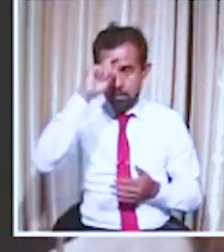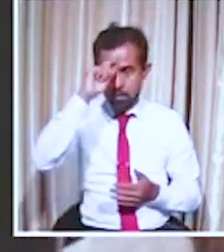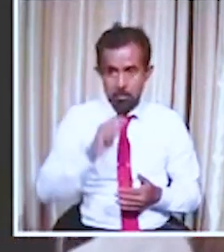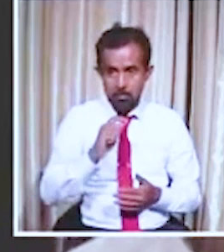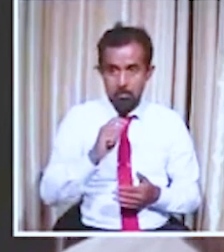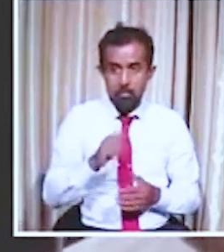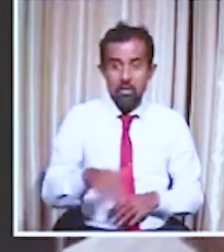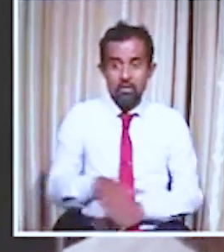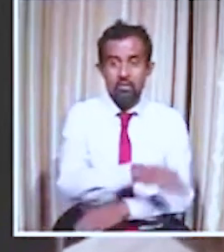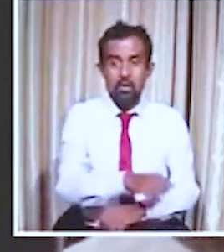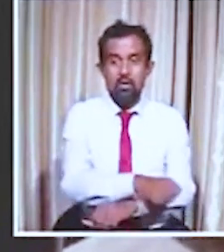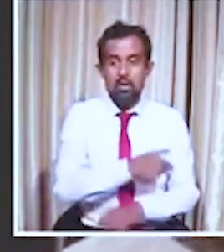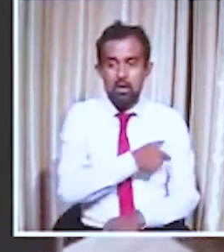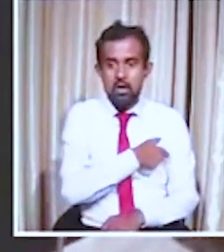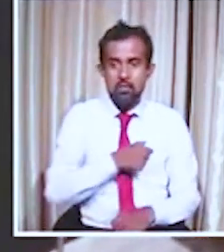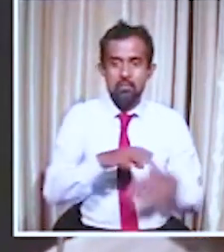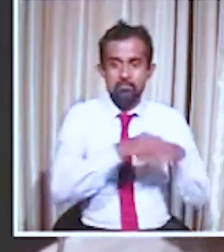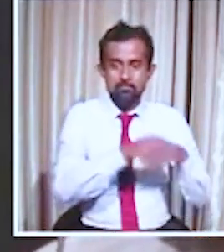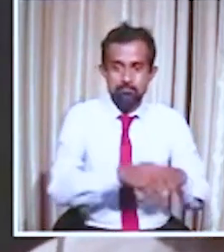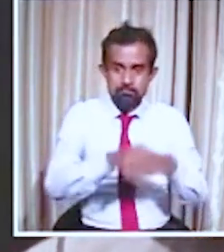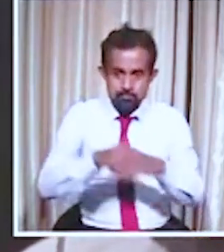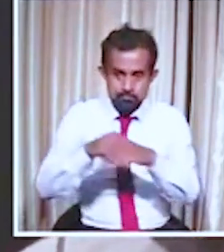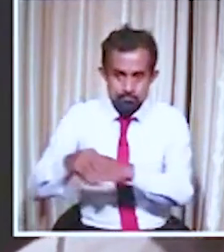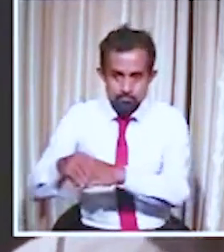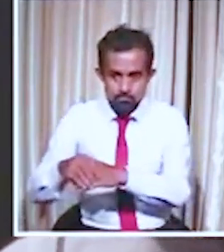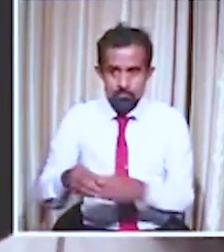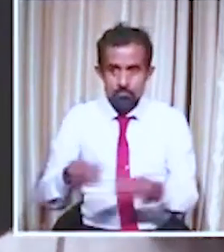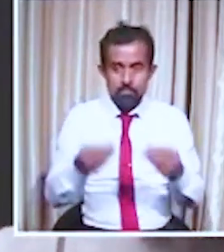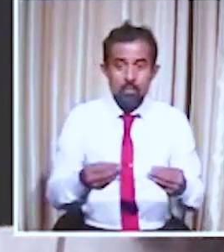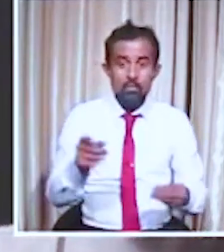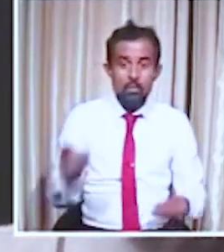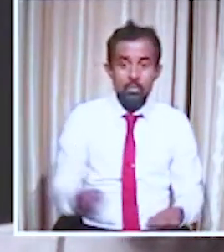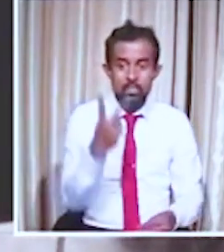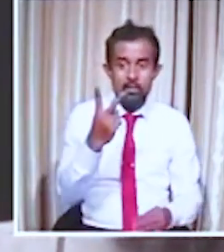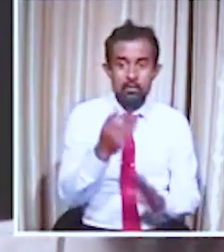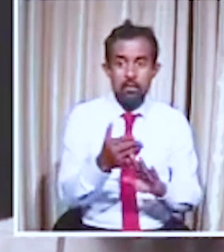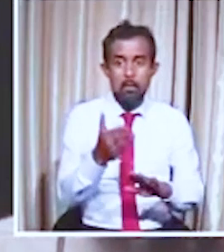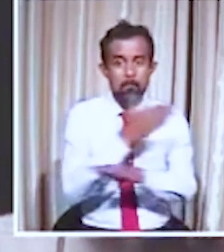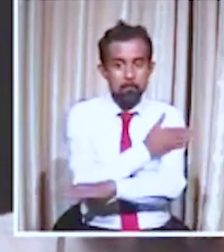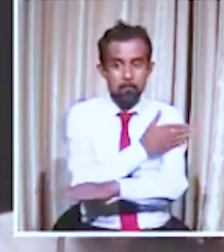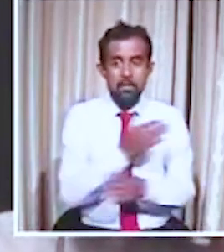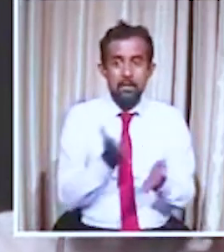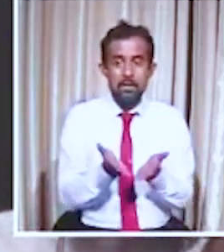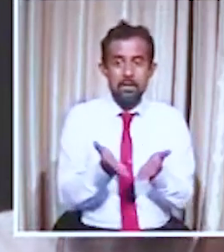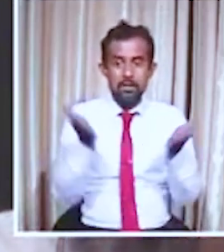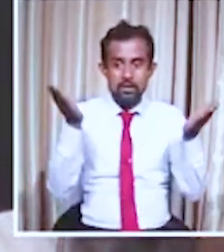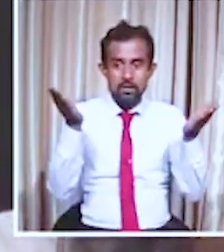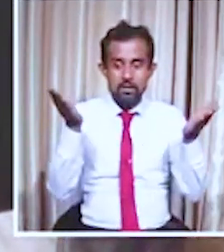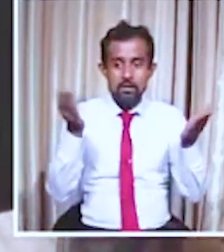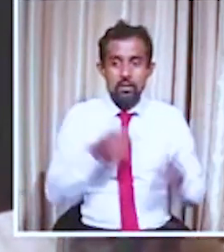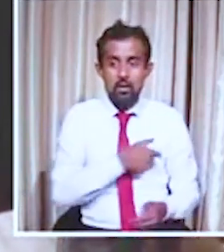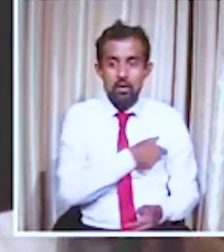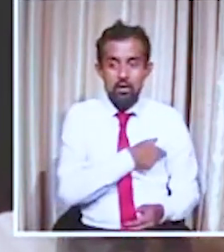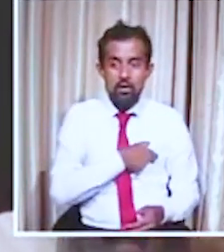தெரிவித்துக் கொள்கின்றேன். இதேபோன்று 2 தினங்களுக்கு முன்பதாக இந்தியாவிலே ஒரு குடியரசுத் தலைவராக திரௌபதி